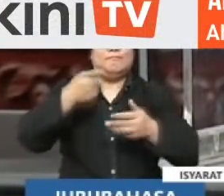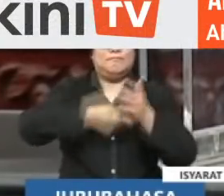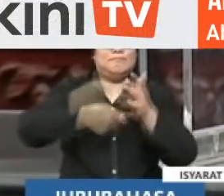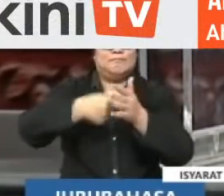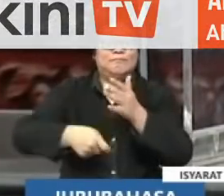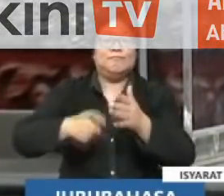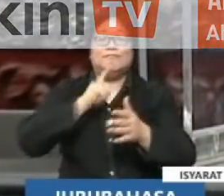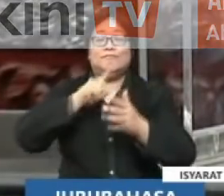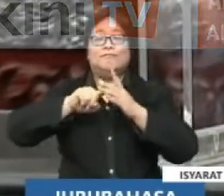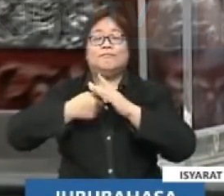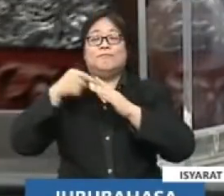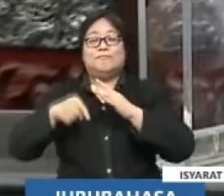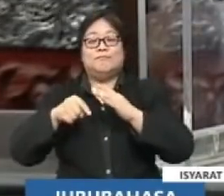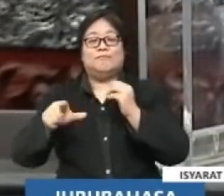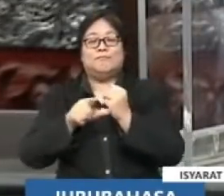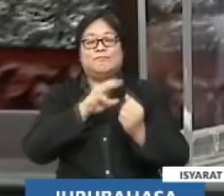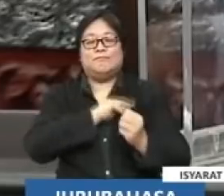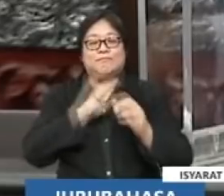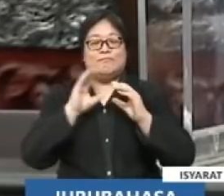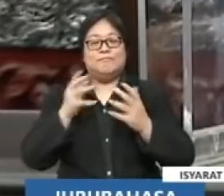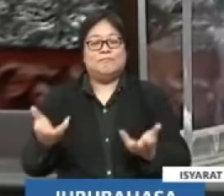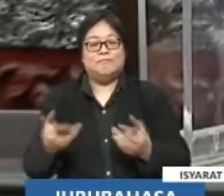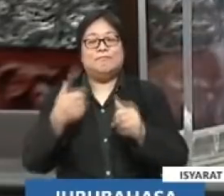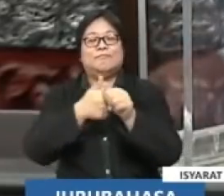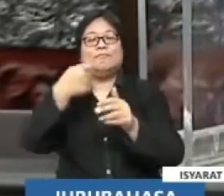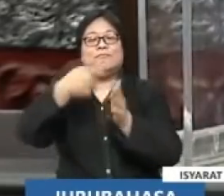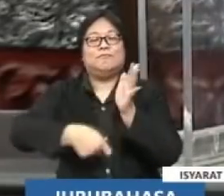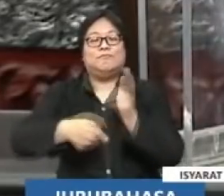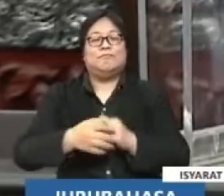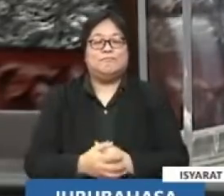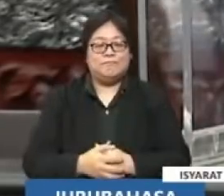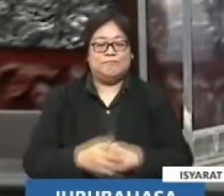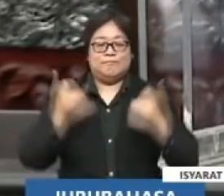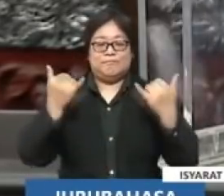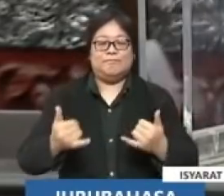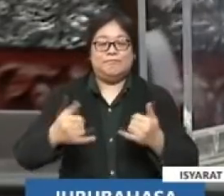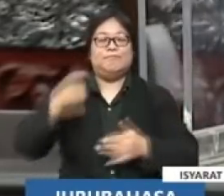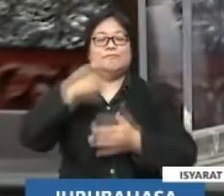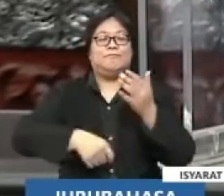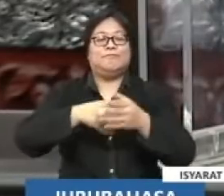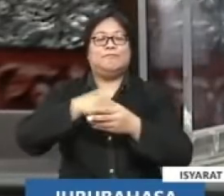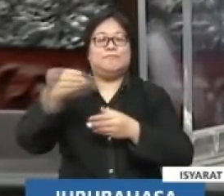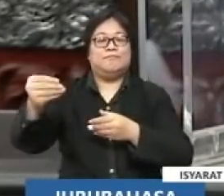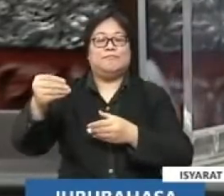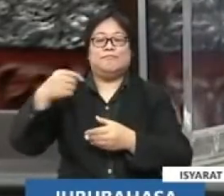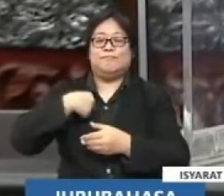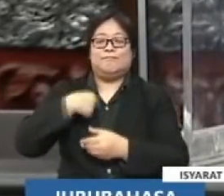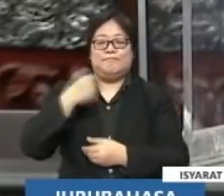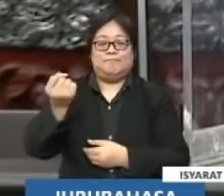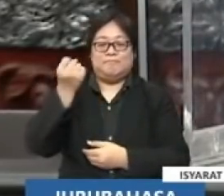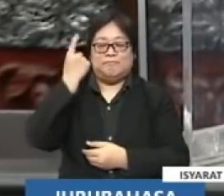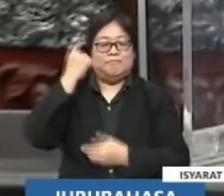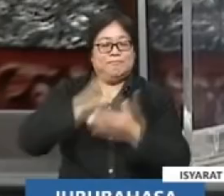sebagainya, sedangkan punca itu juga Timbalan Menteri sebut berdasarkan kos. Ketika ini kos pengeluaran yang saya difahamkan